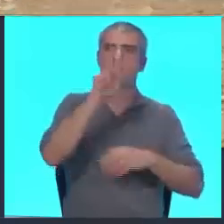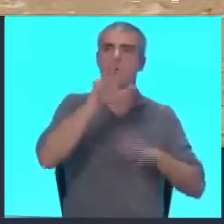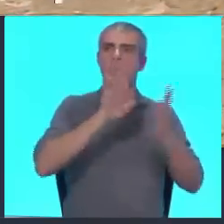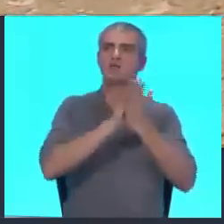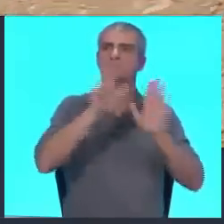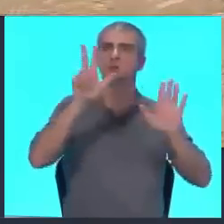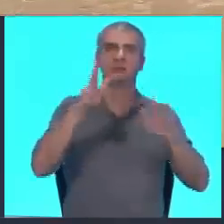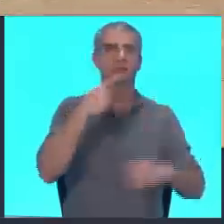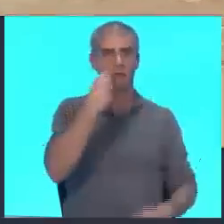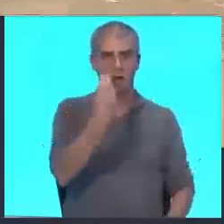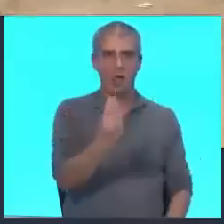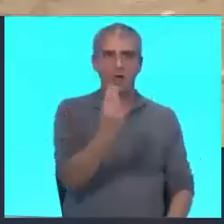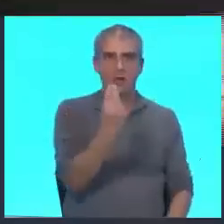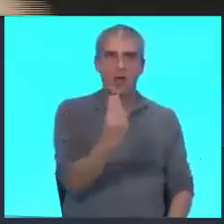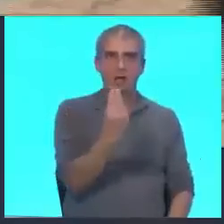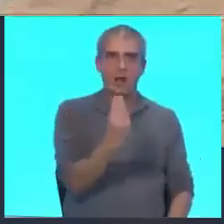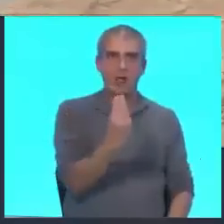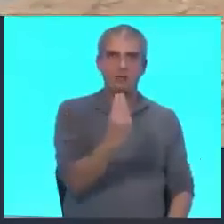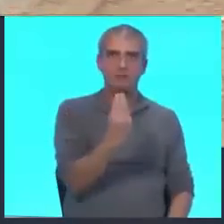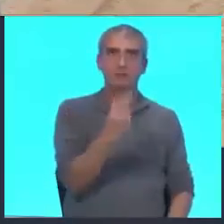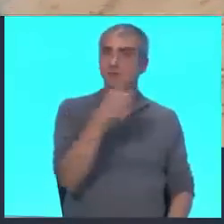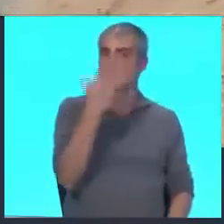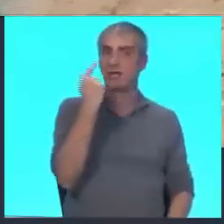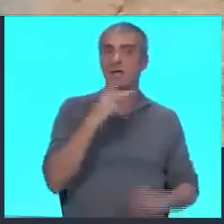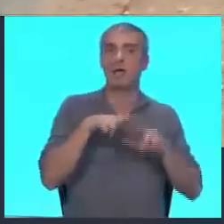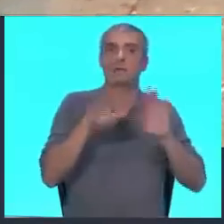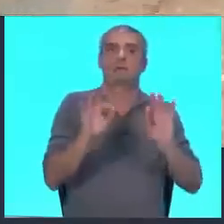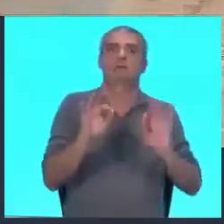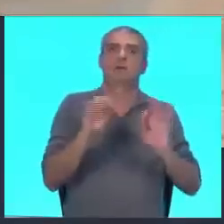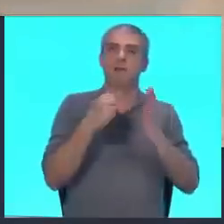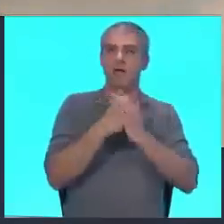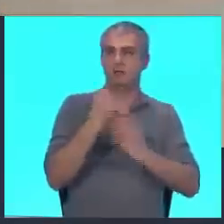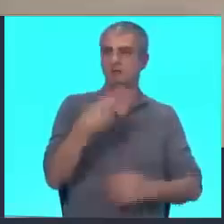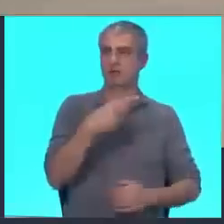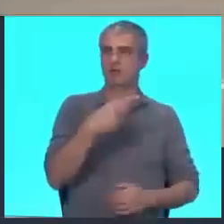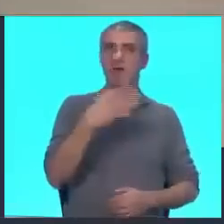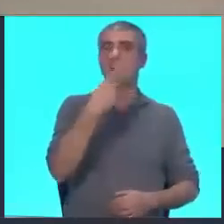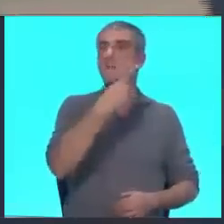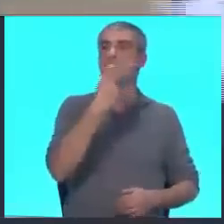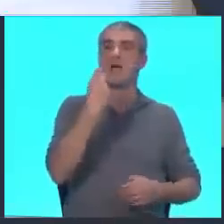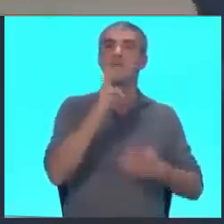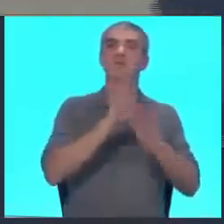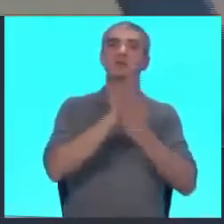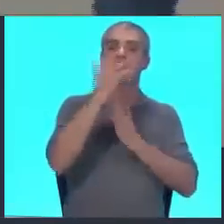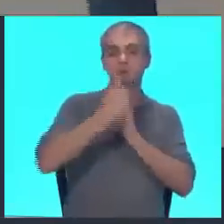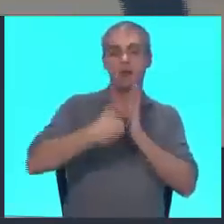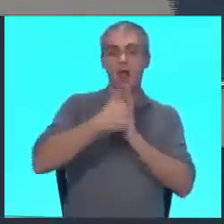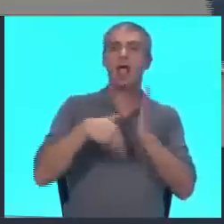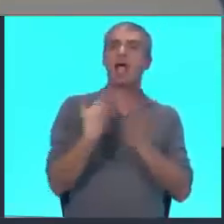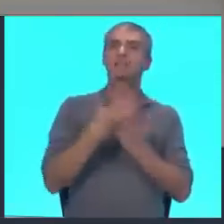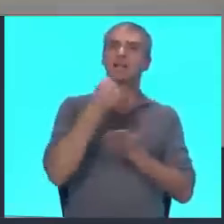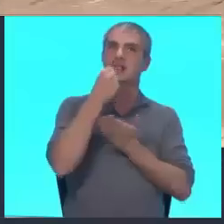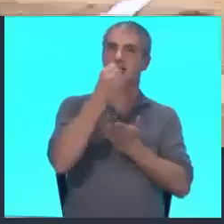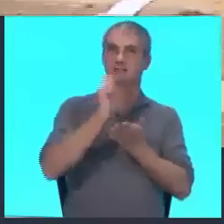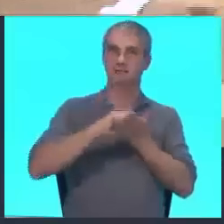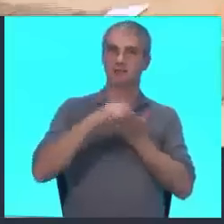2018. לאט לאט, לאט לאט. זו הייתה המציאות עד השבוע. בין 113 העמודים של הצעת התקציב שהגיש משרד